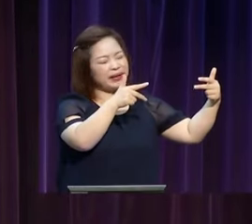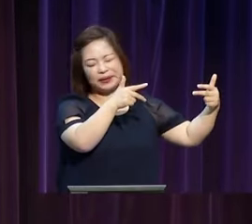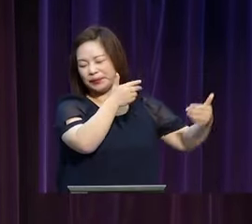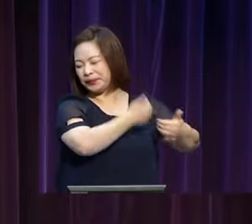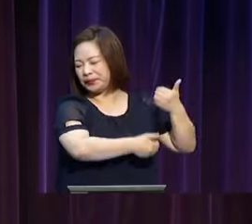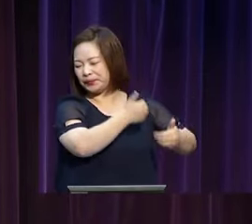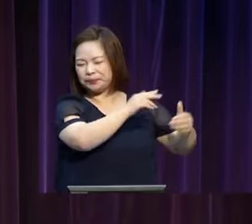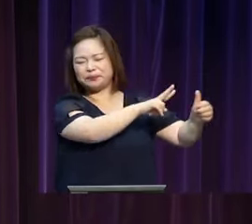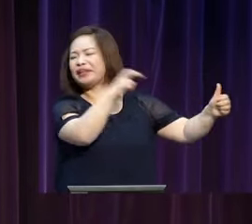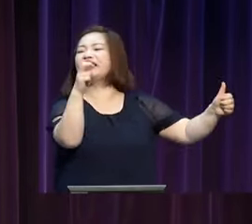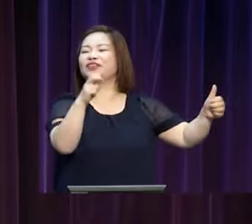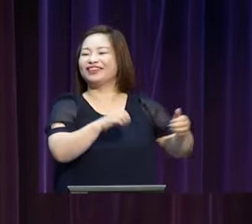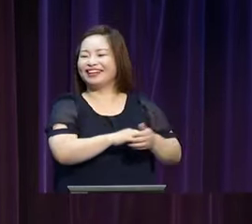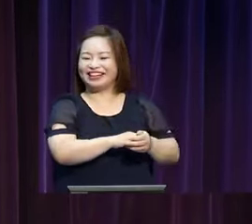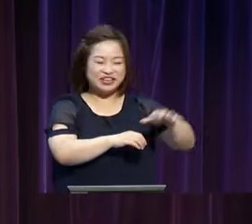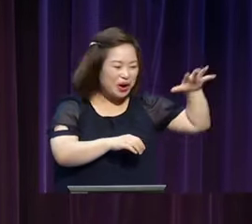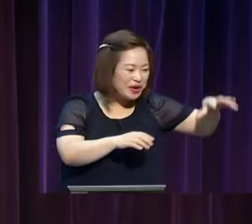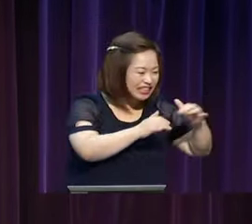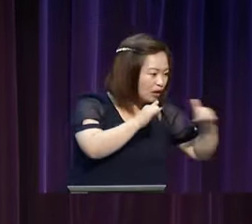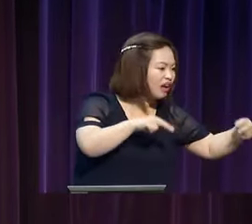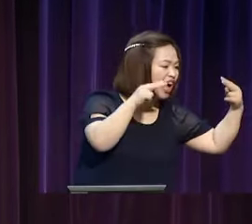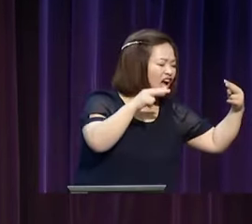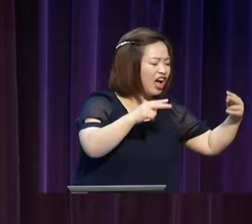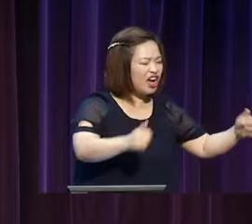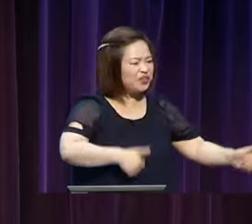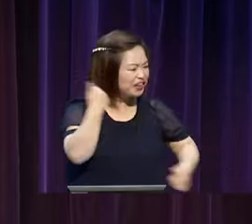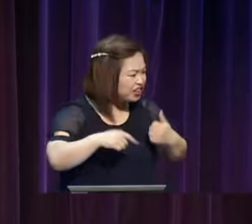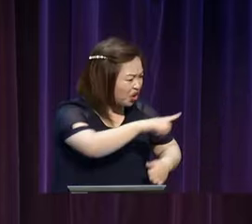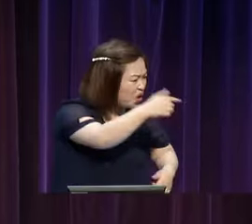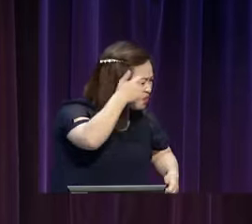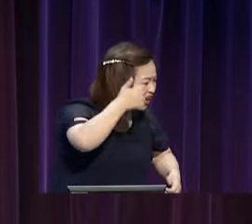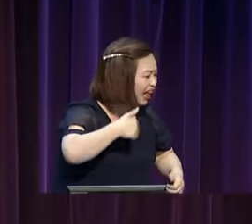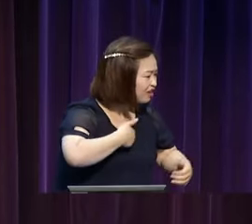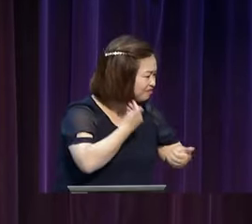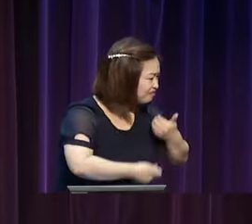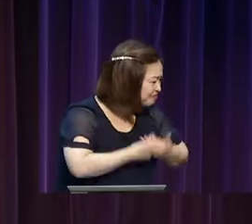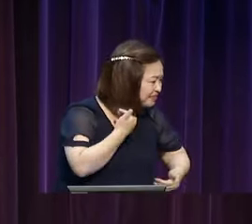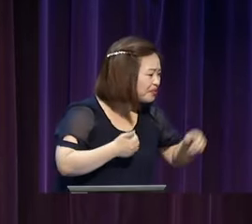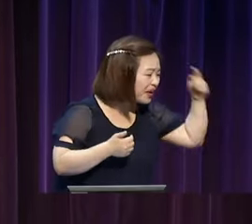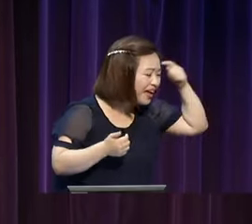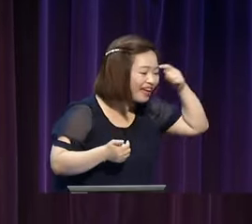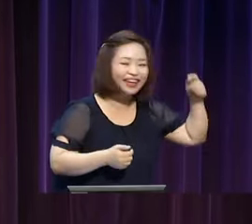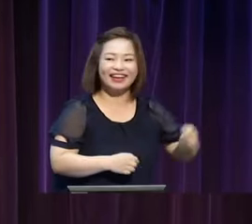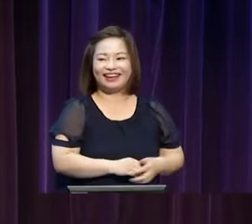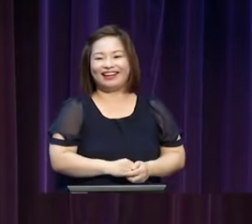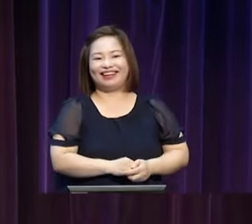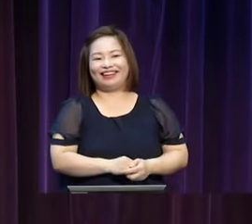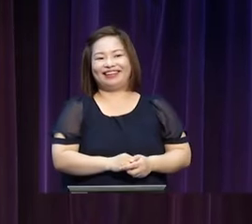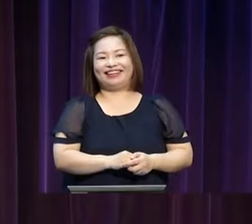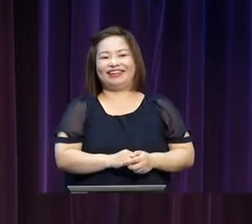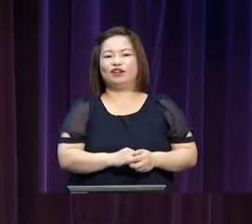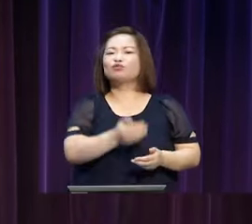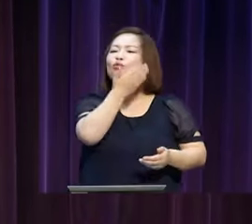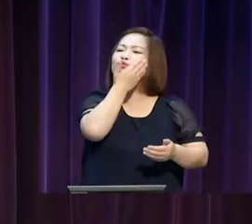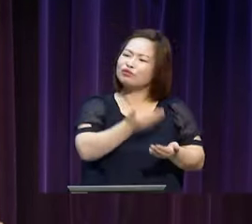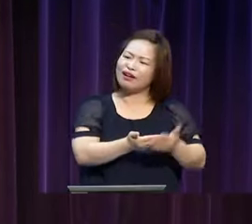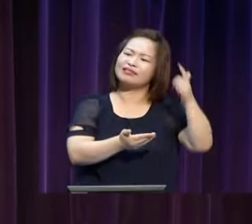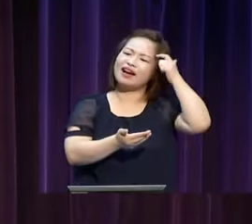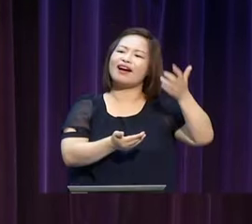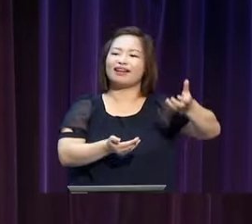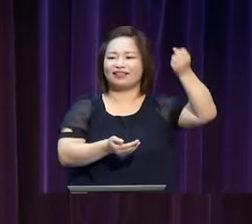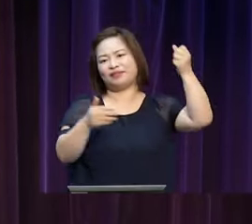예, 옆에 있는 거 쳐다보면 화나고, 너 왜 여기 있어? 그러면 안 됩니다. 내